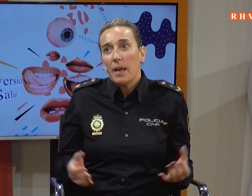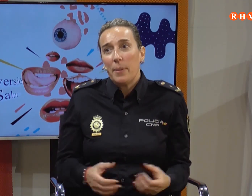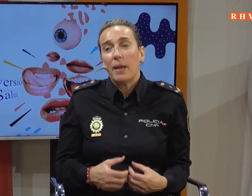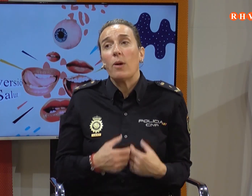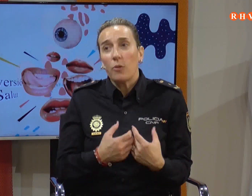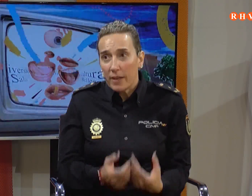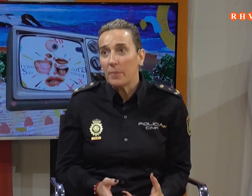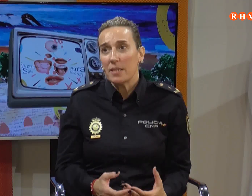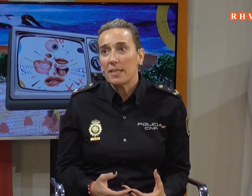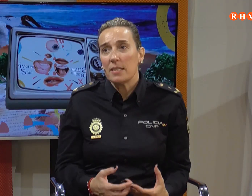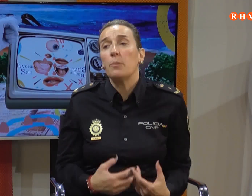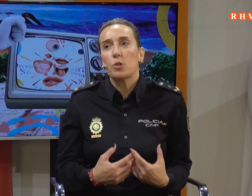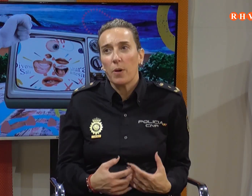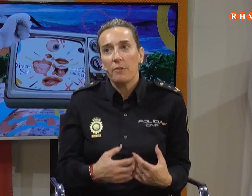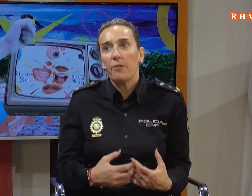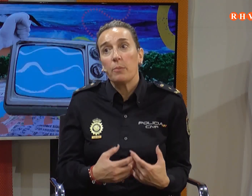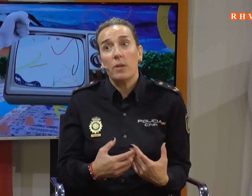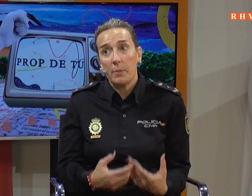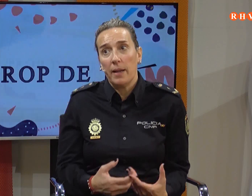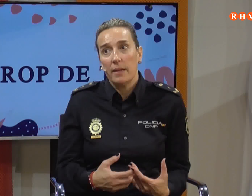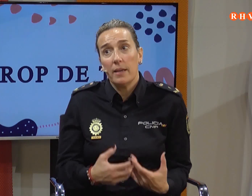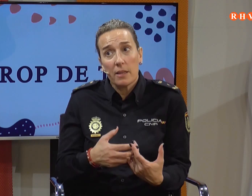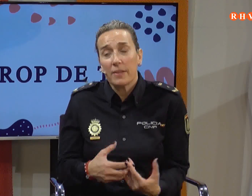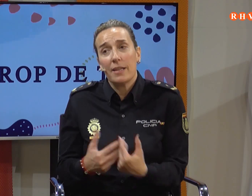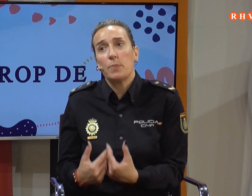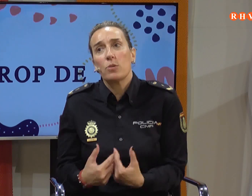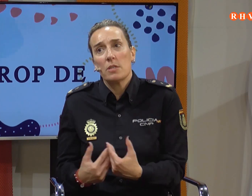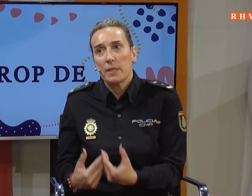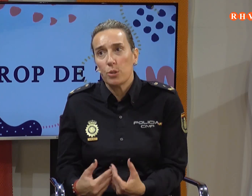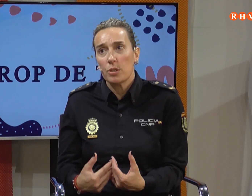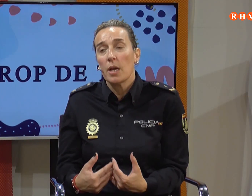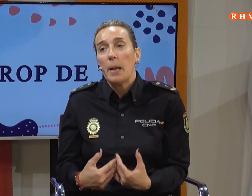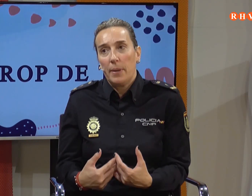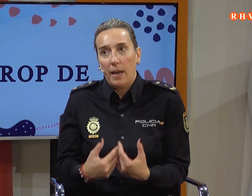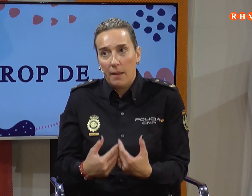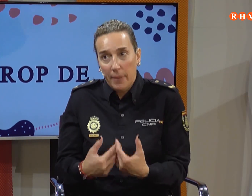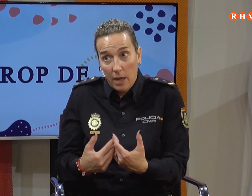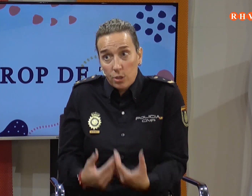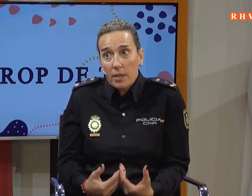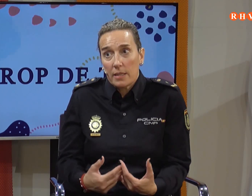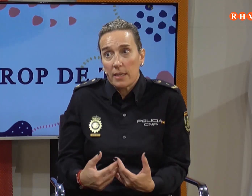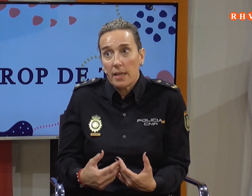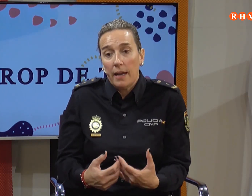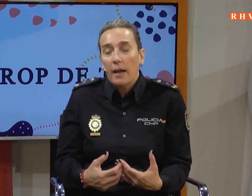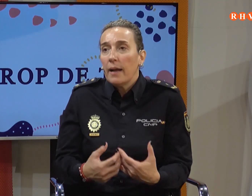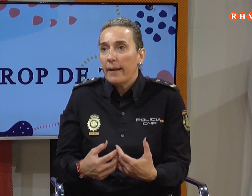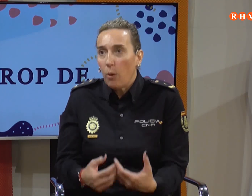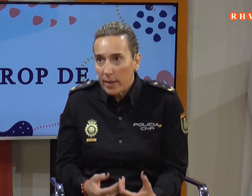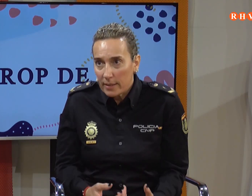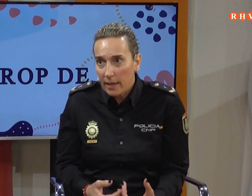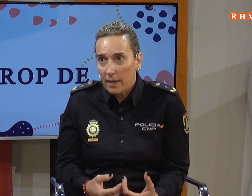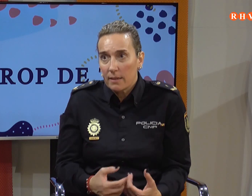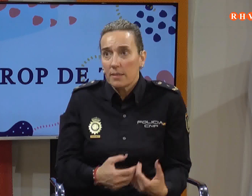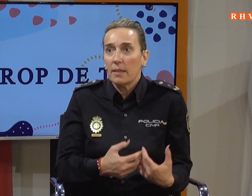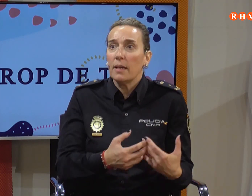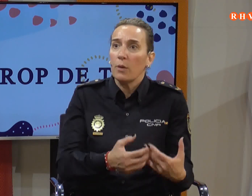Vull dir, perquè quan oferim resistència mos poden fer molt de mal. I de fet a les persones majors, per a la nostra desgràcia, cauen